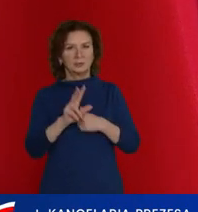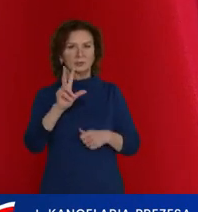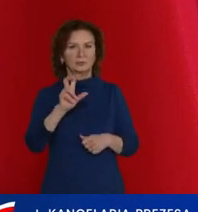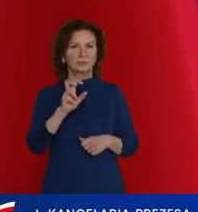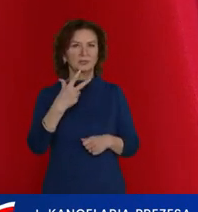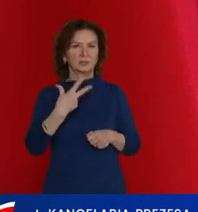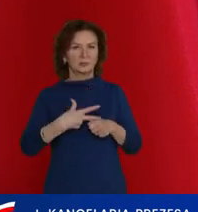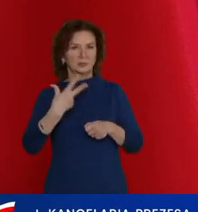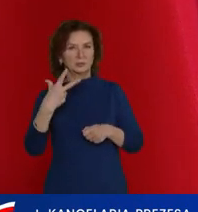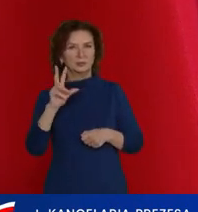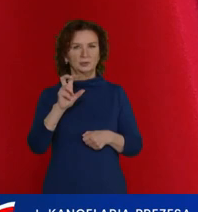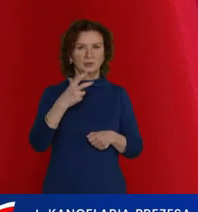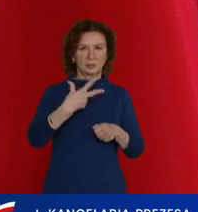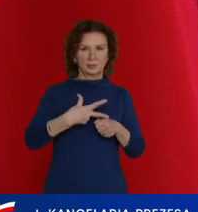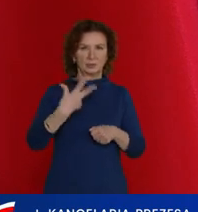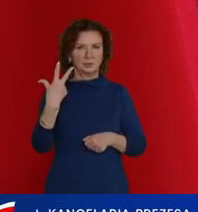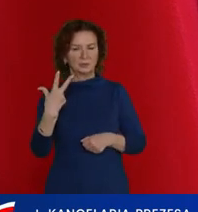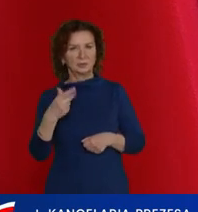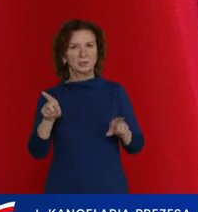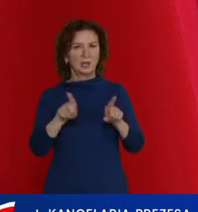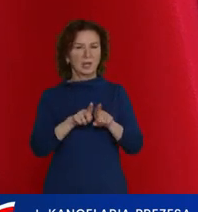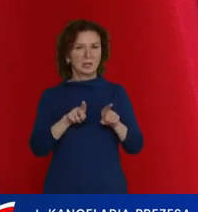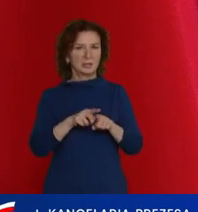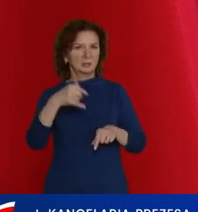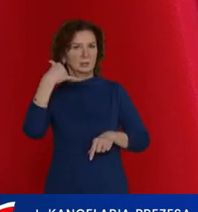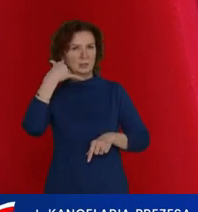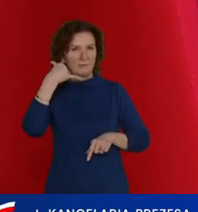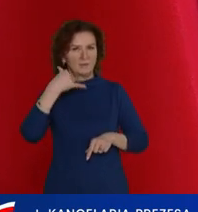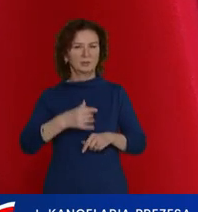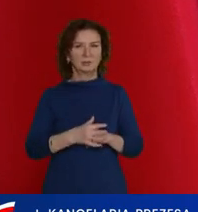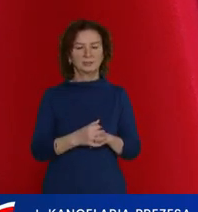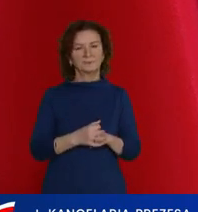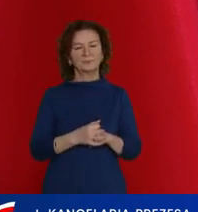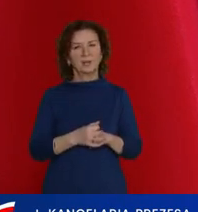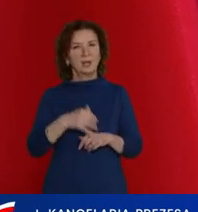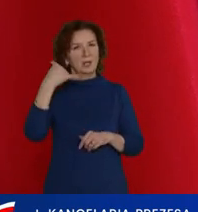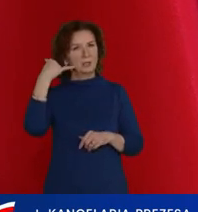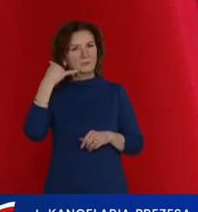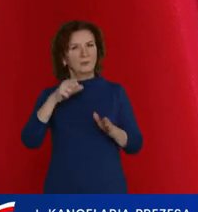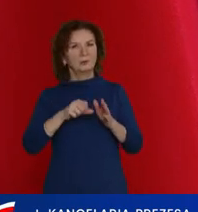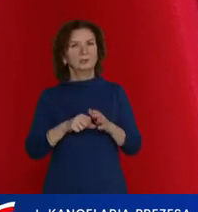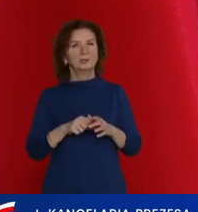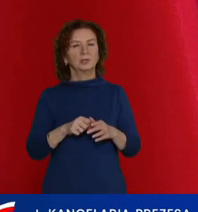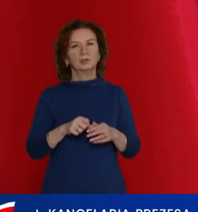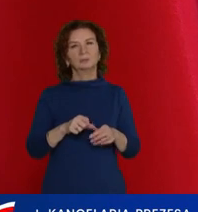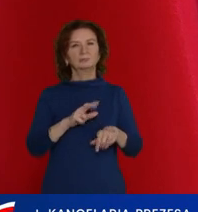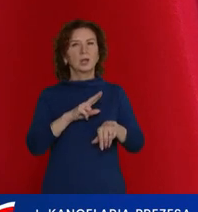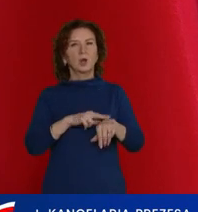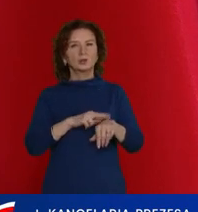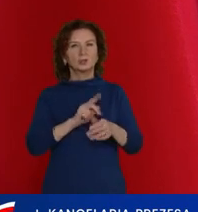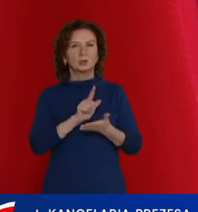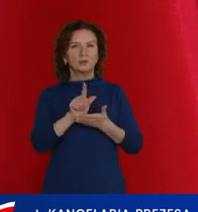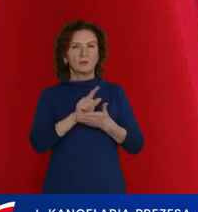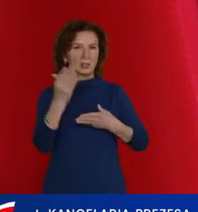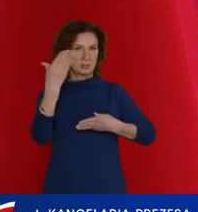880-333-333, a także na infolinii pod numerem 989. Infolinia od północy do 6 rano